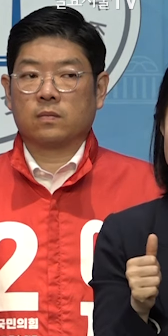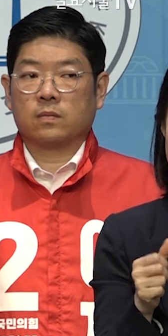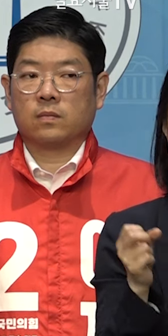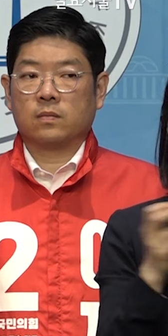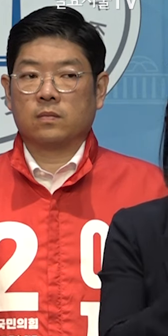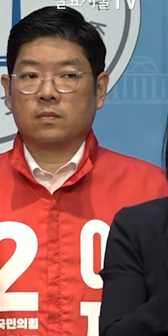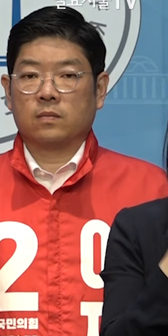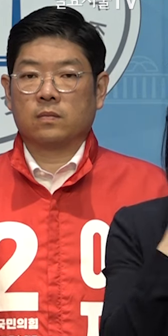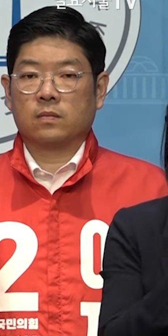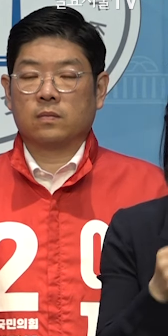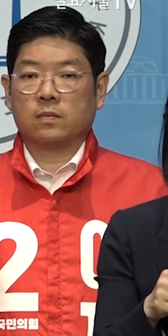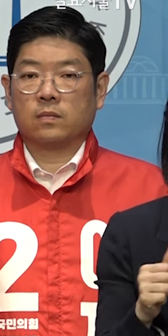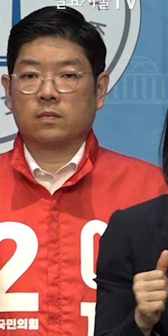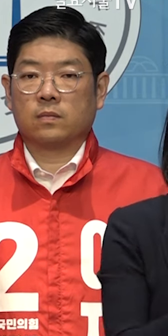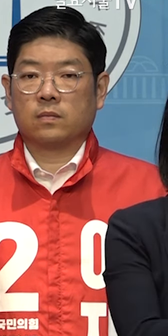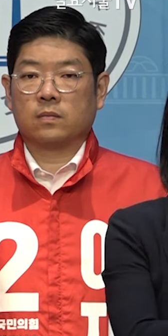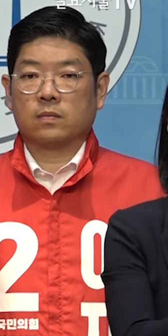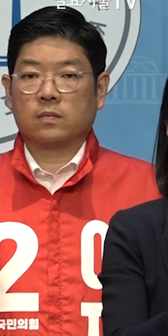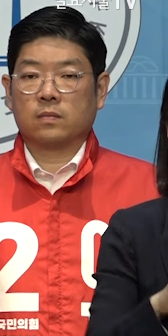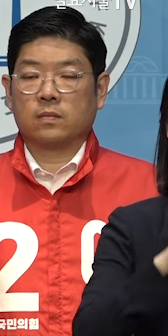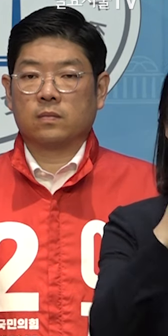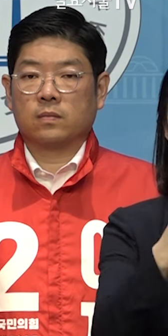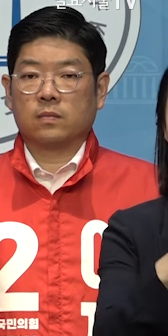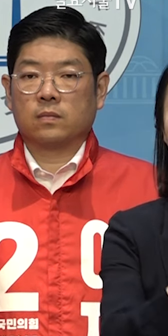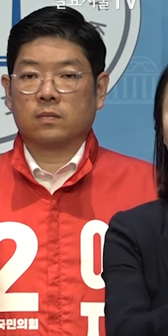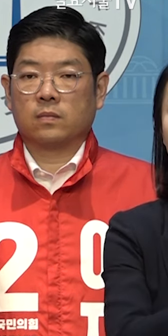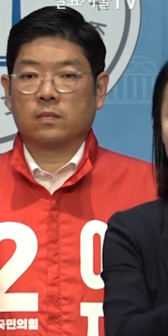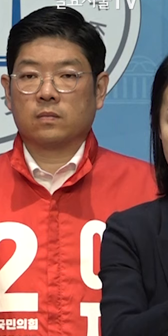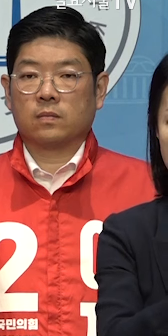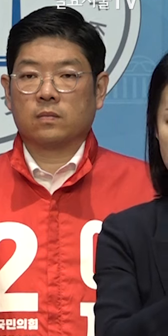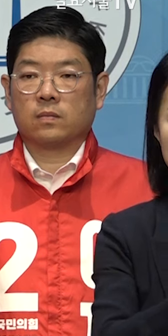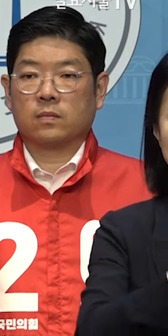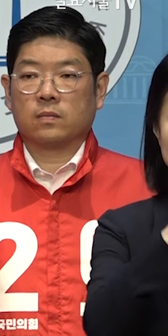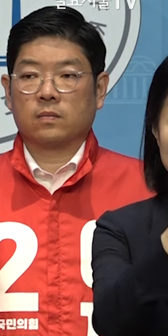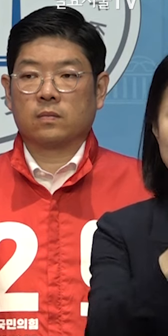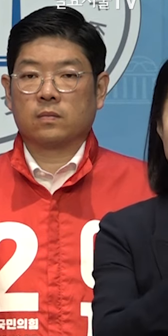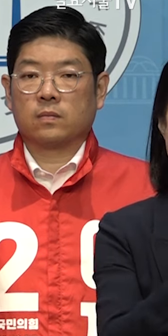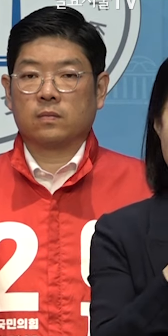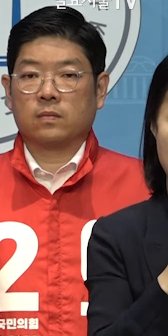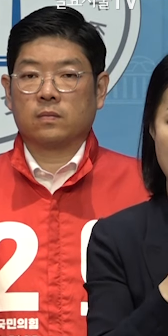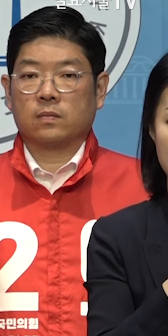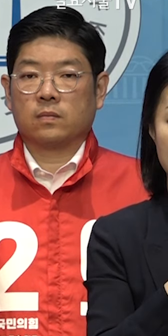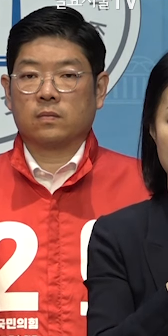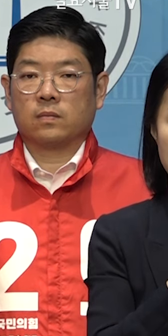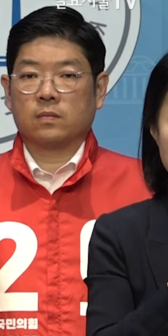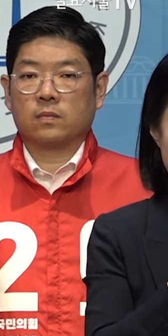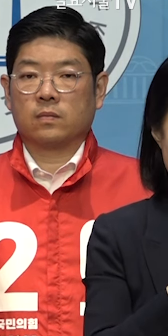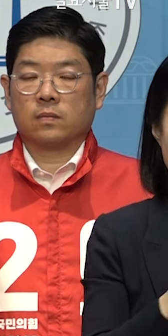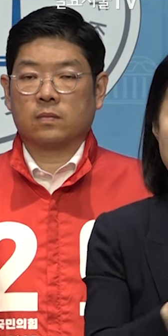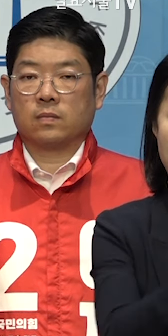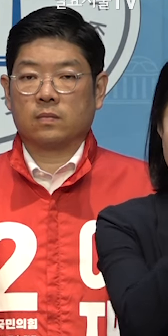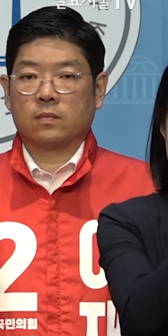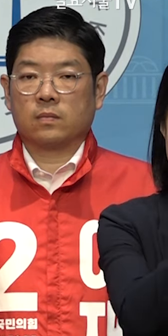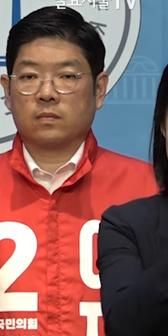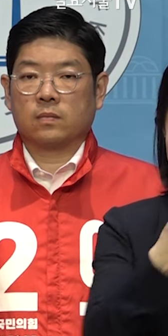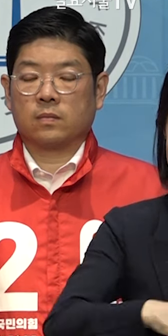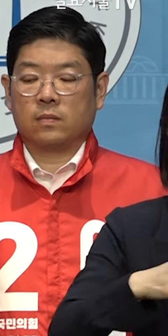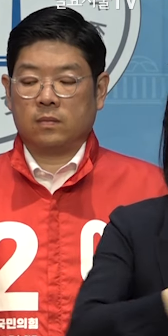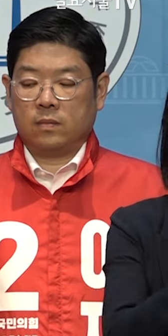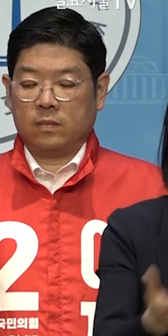자신들의 입맛대로 우롱하는 그런 불공정한 세상을 우리 아이들에게 보여줄 수는